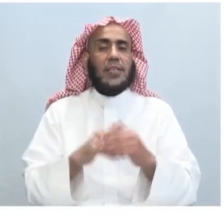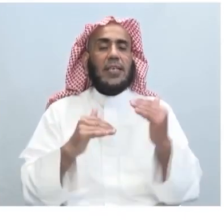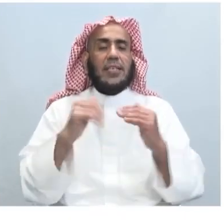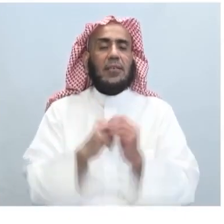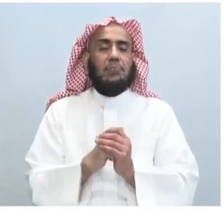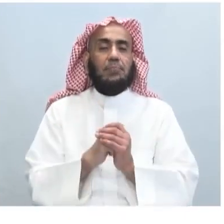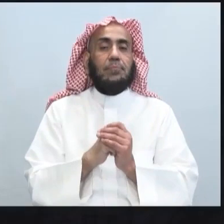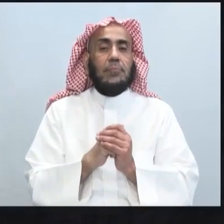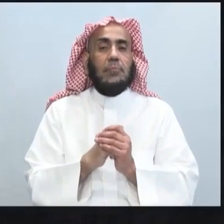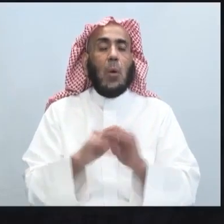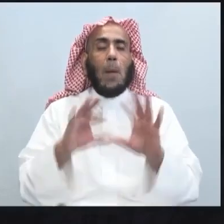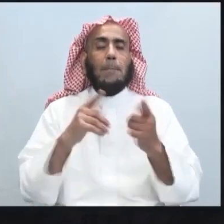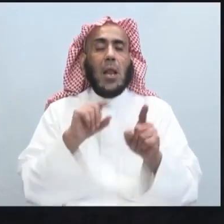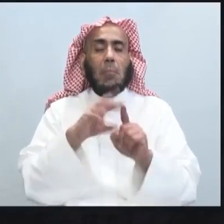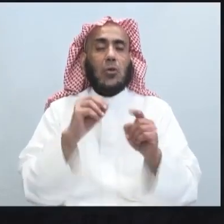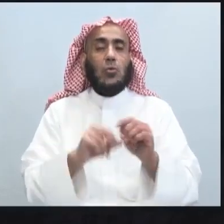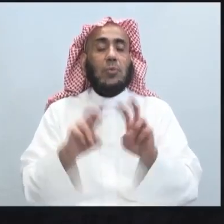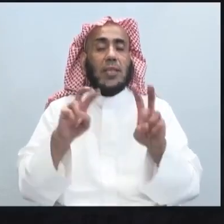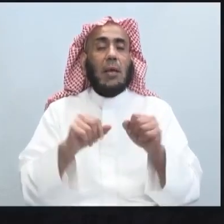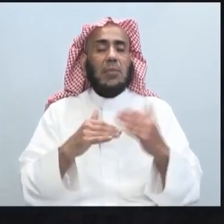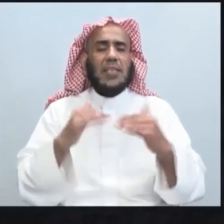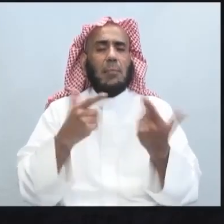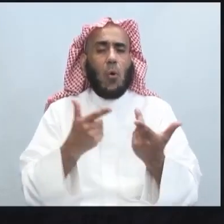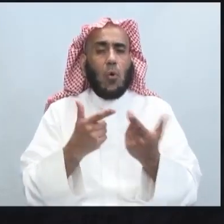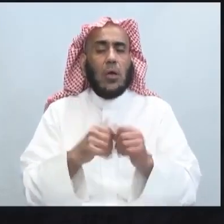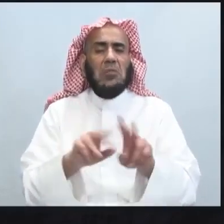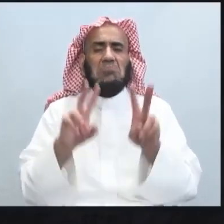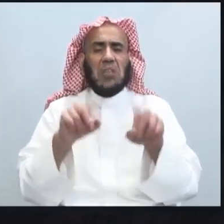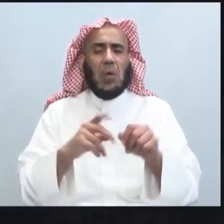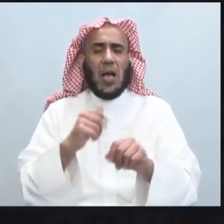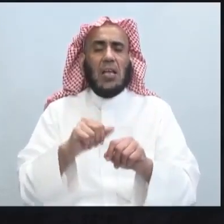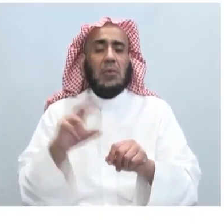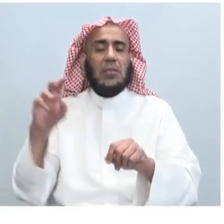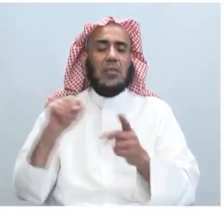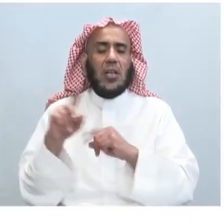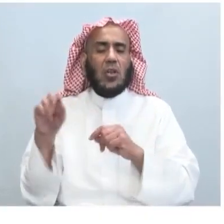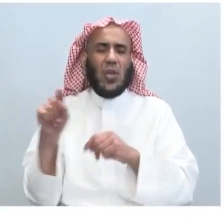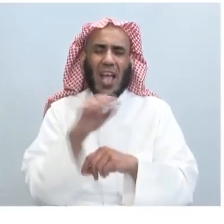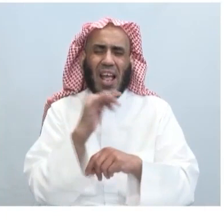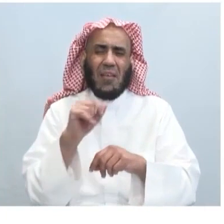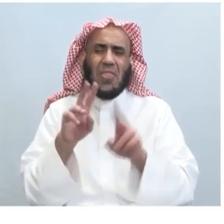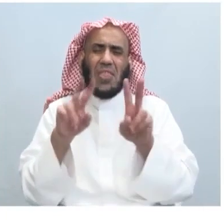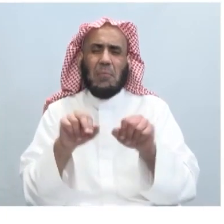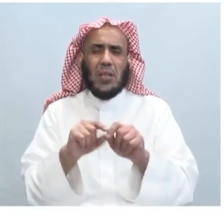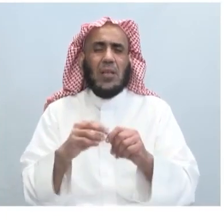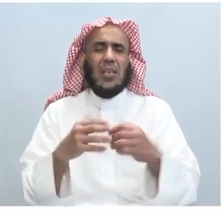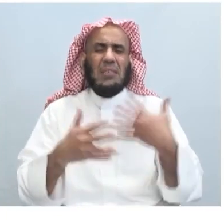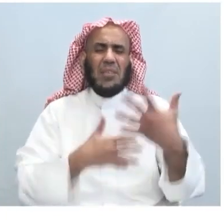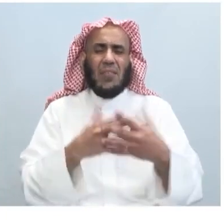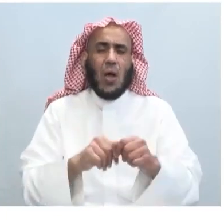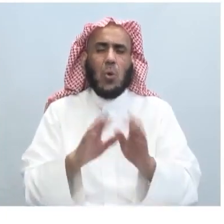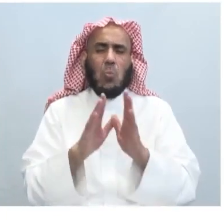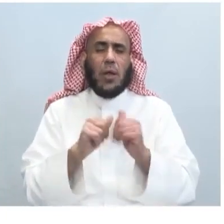الاتزان ما المقصود بثابت الاتزان تبقى قيمه الكي كيو الثابته متى لتفاعل